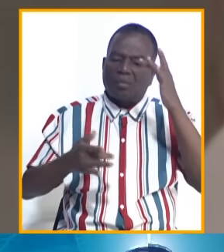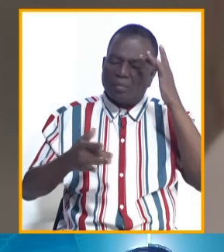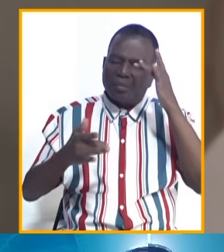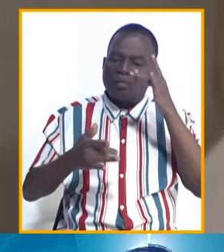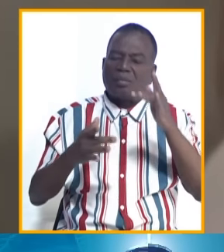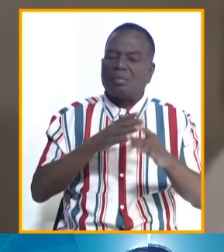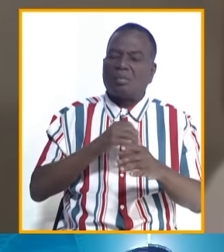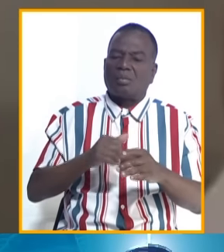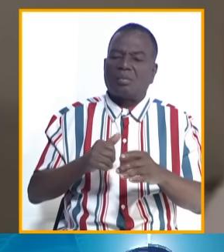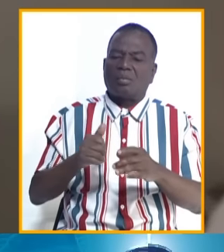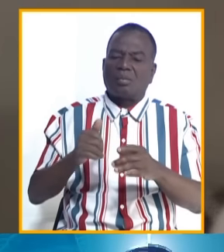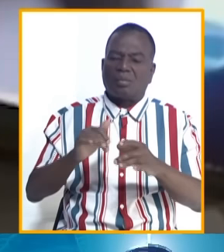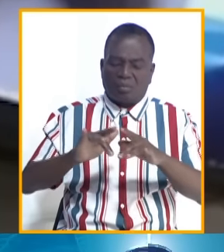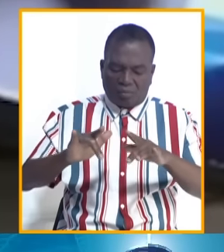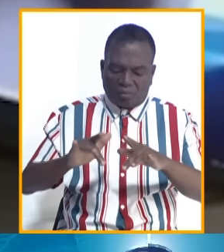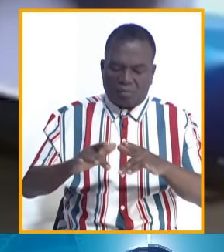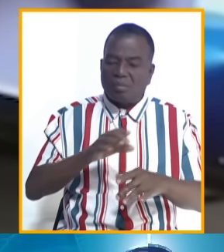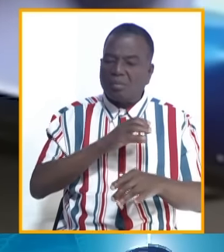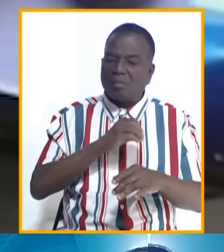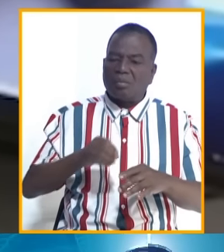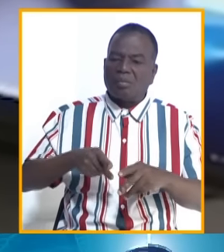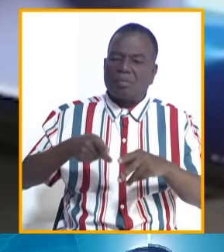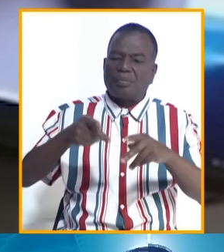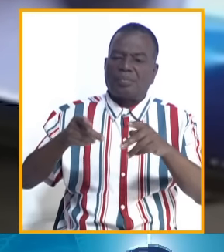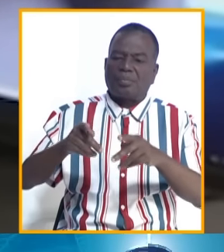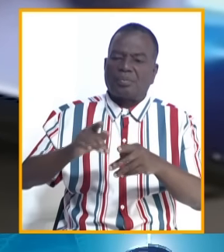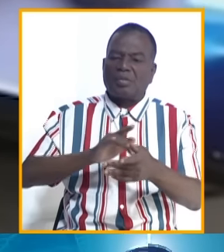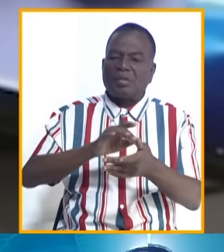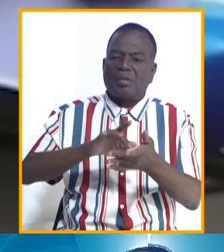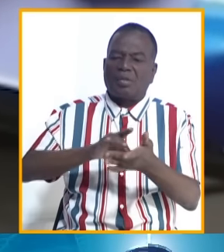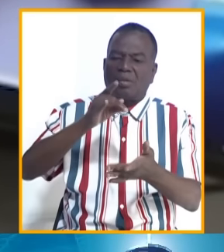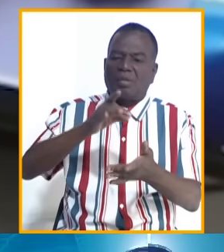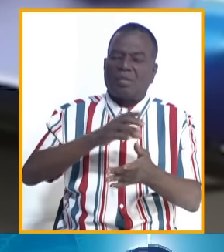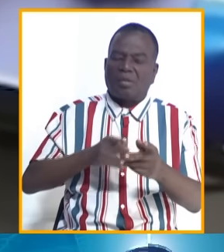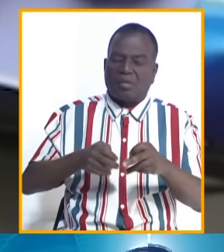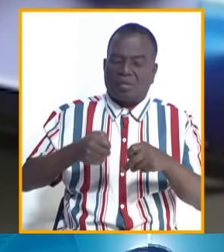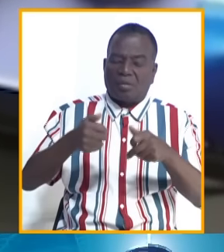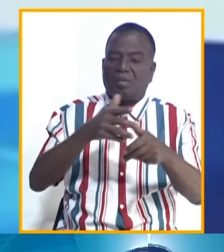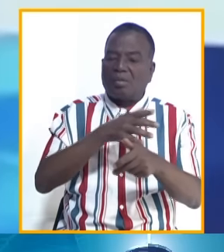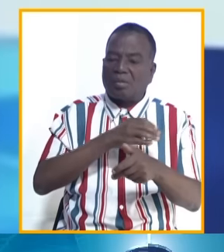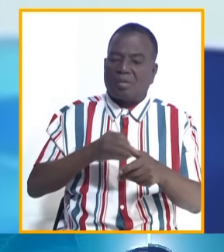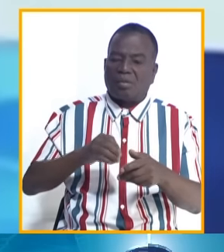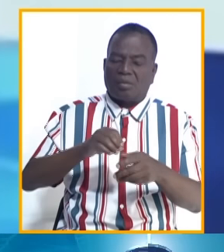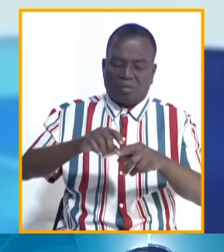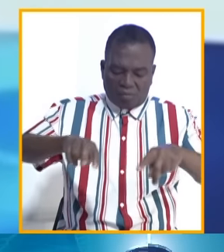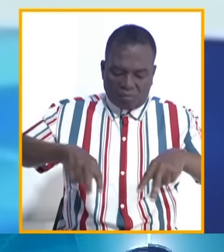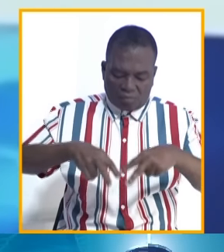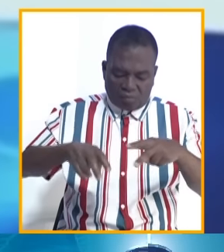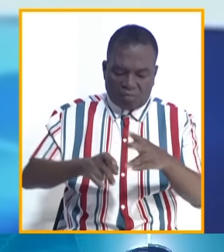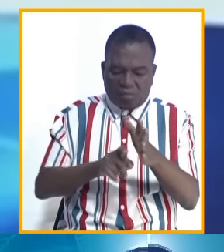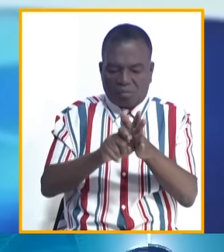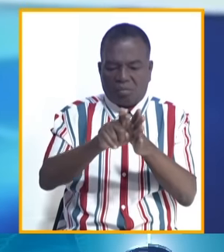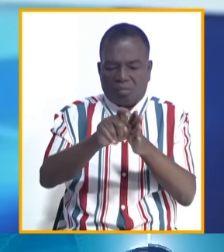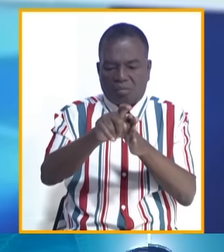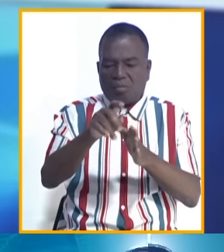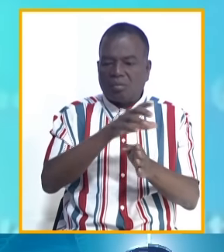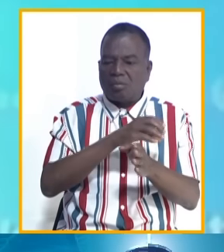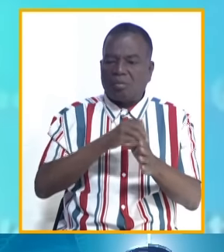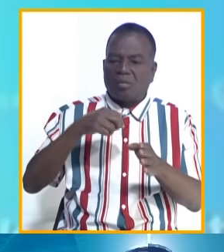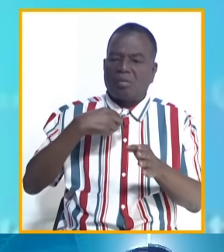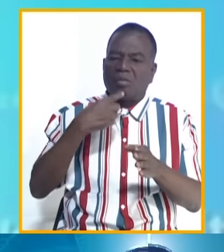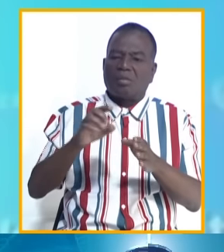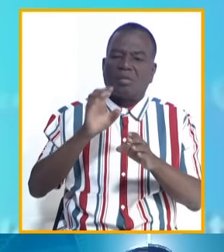in vitro pour le Mpox qui doit permettre de mieux lutter contre l'épidémie actuelle. Un diagnostic précoce du Mpox permet un